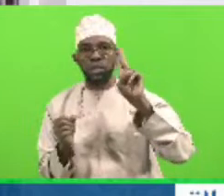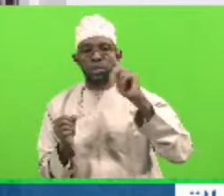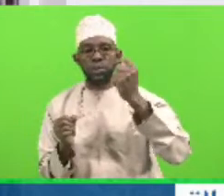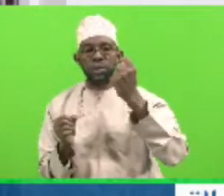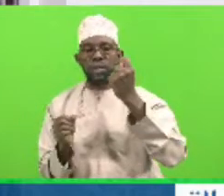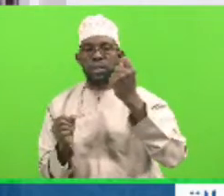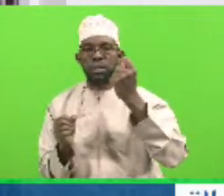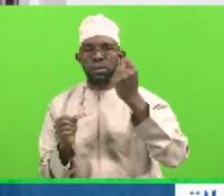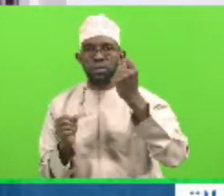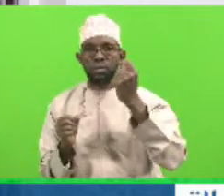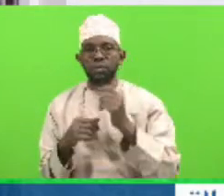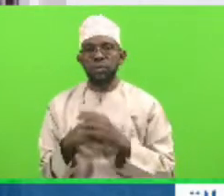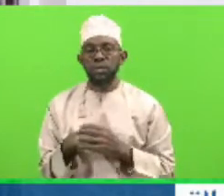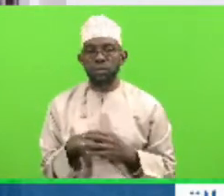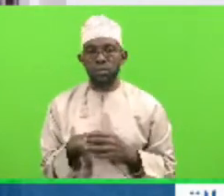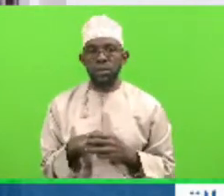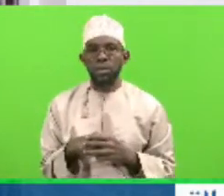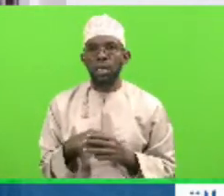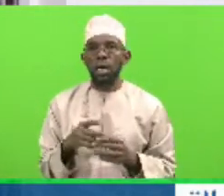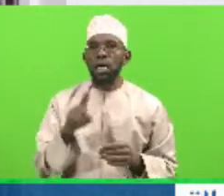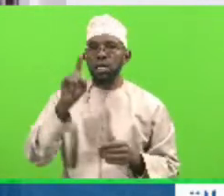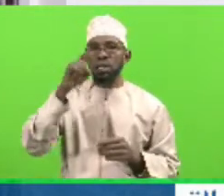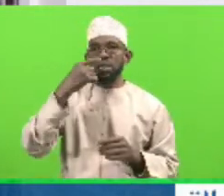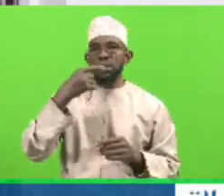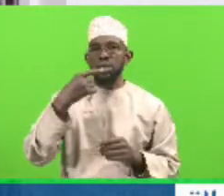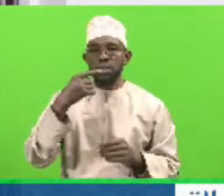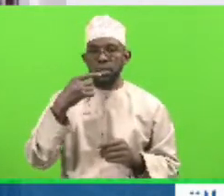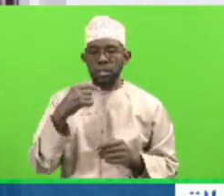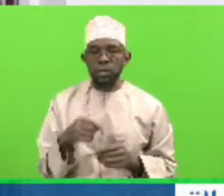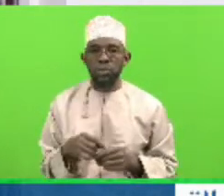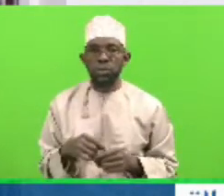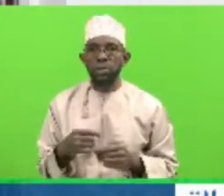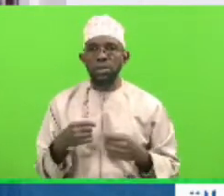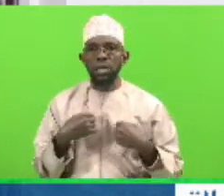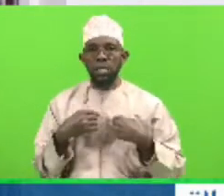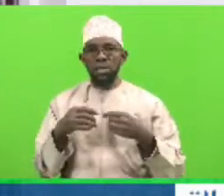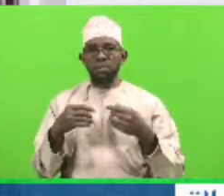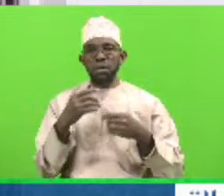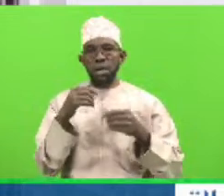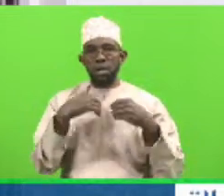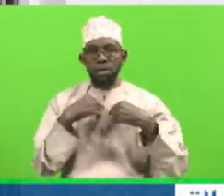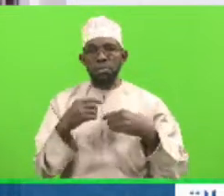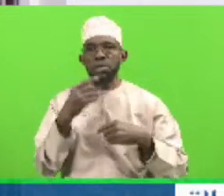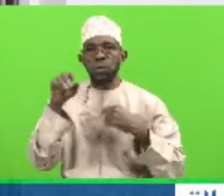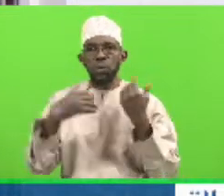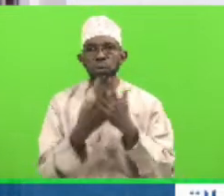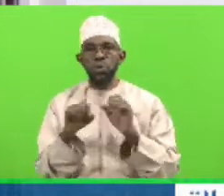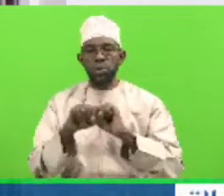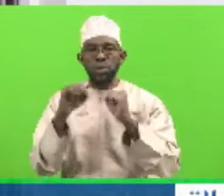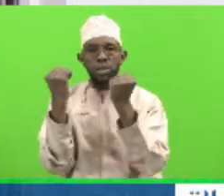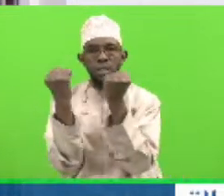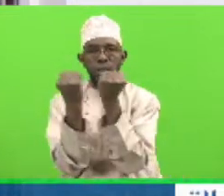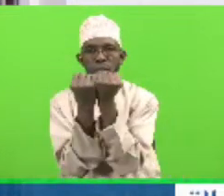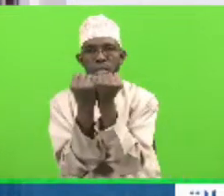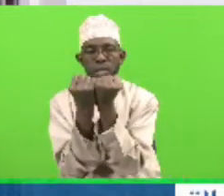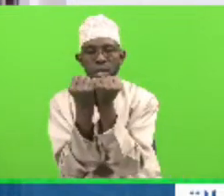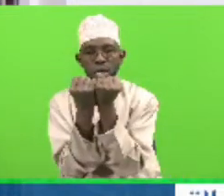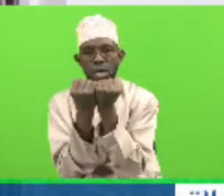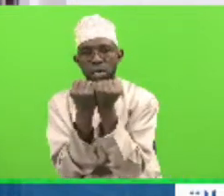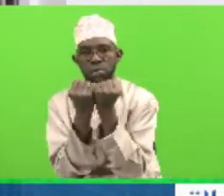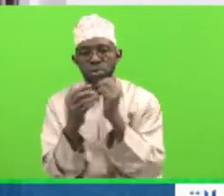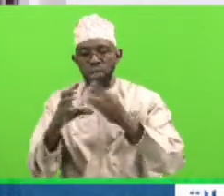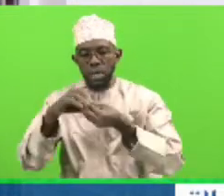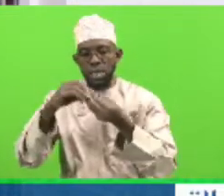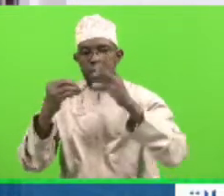غيهم فيما فعلوا. قال سبحانه: أتأتون الذكران من العالمين وتذرون ما